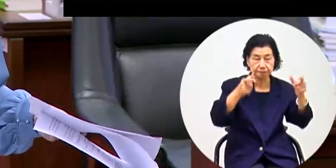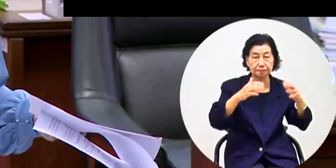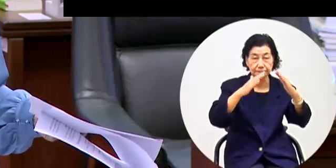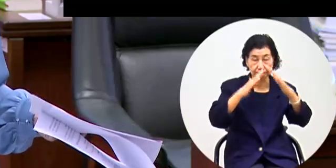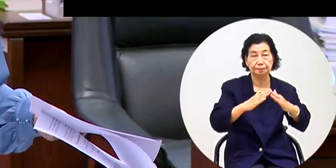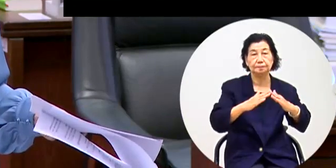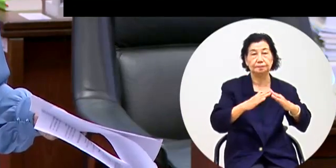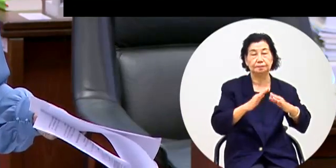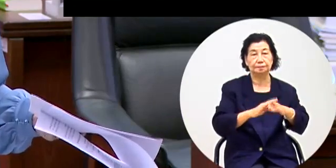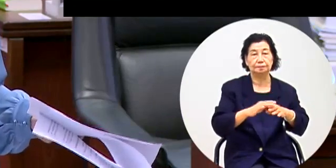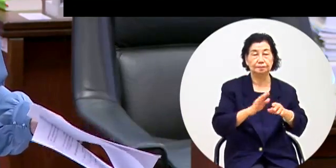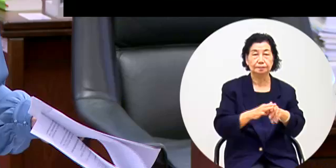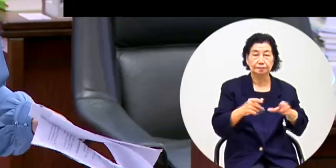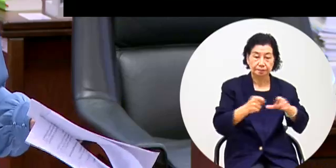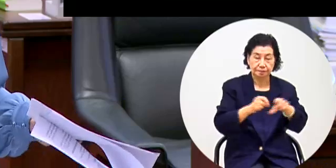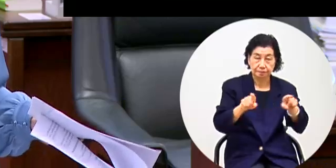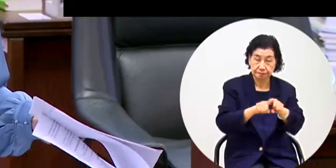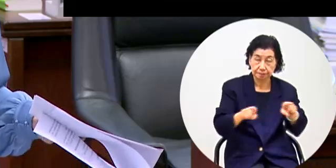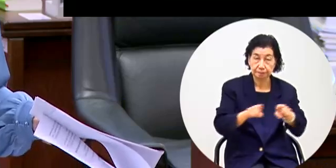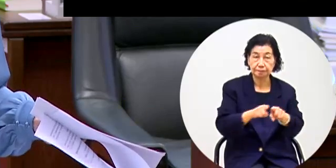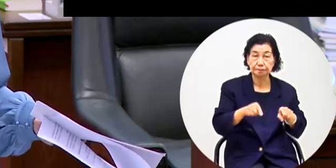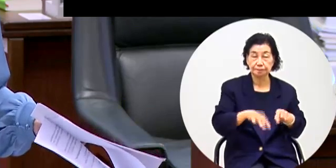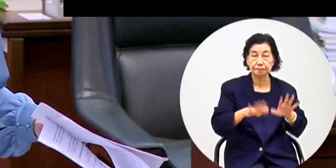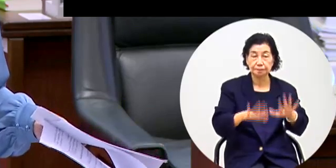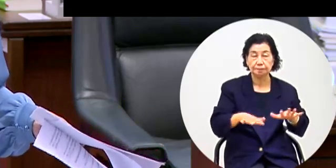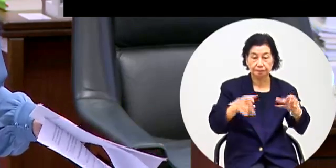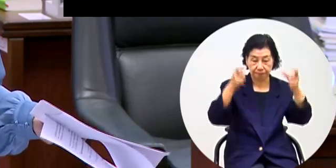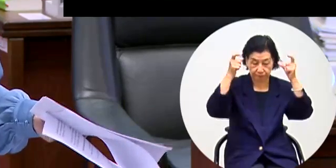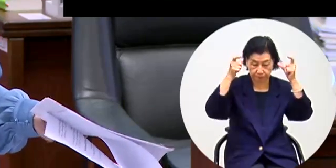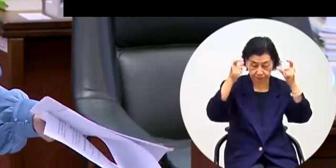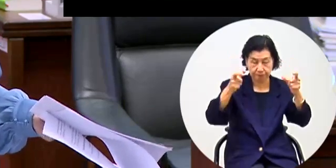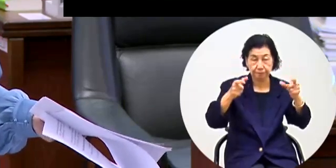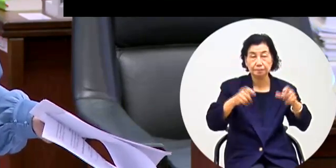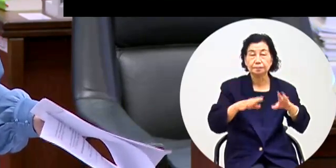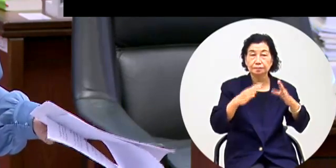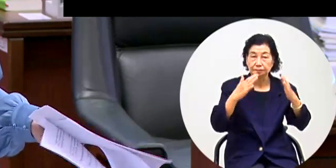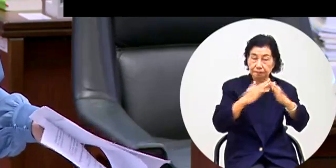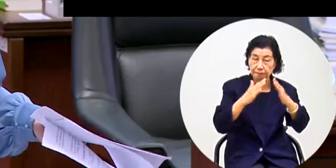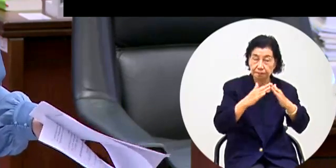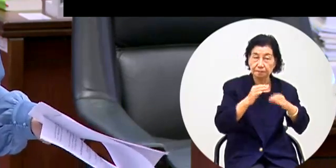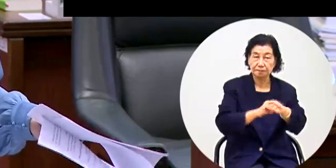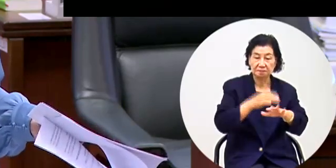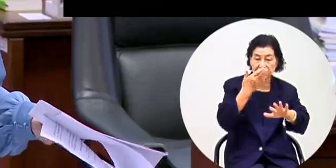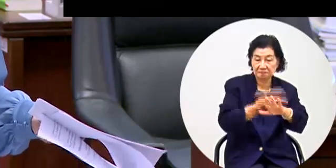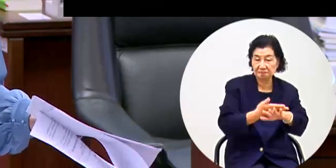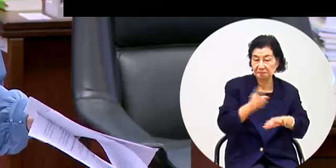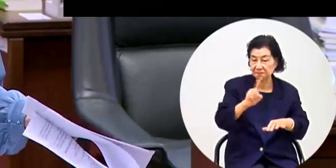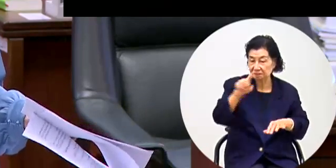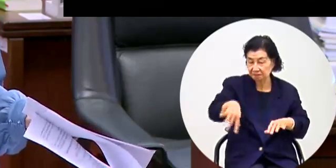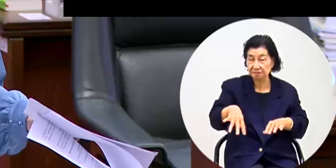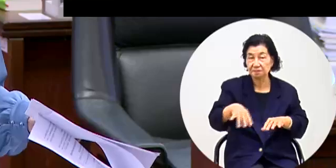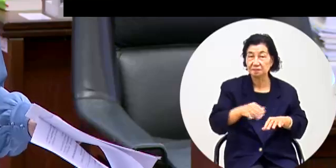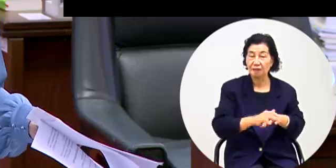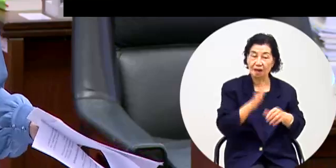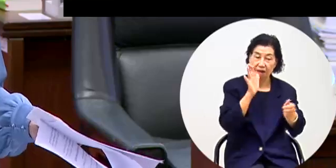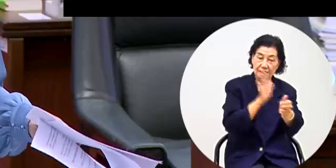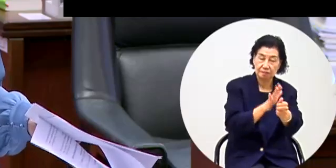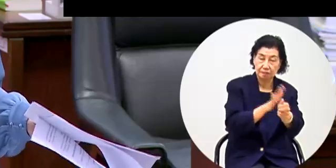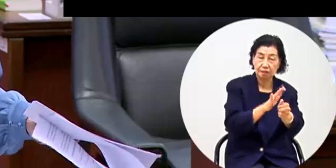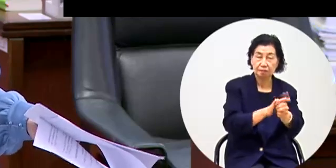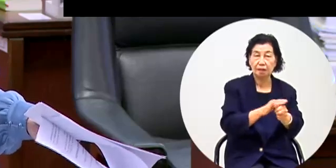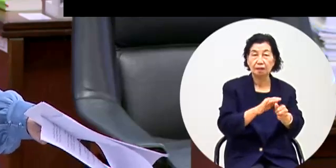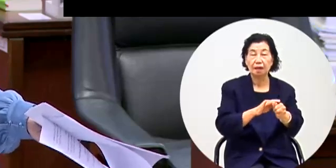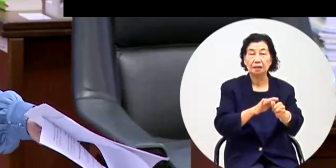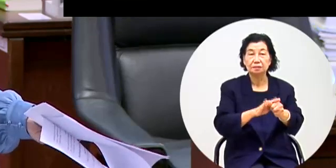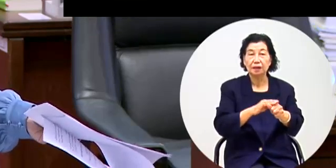没有啊，连放的地方都没有，更不用说要帮他掩埋啊。他运回去自己想办法去处理，你要把垃